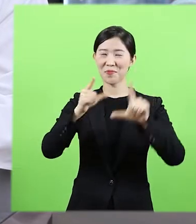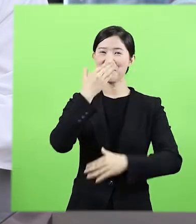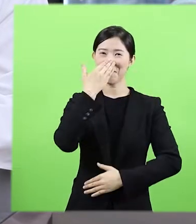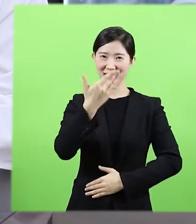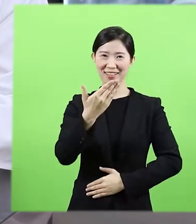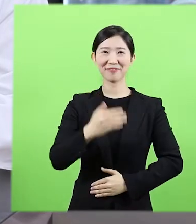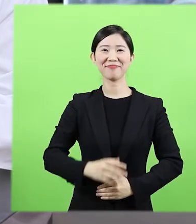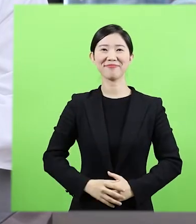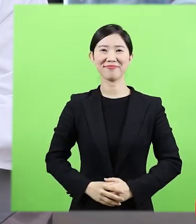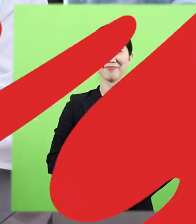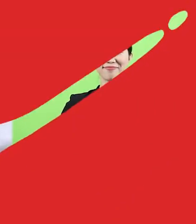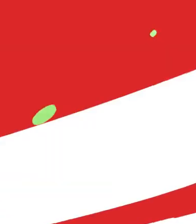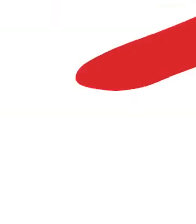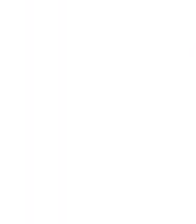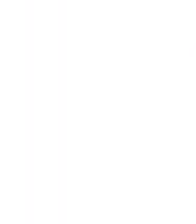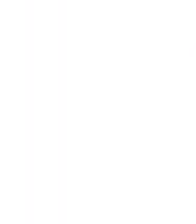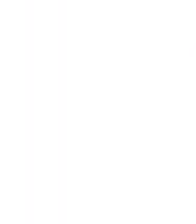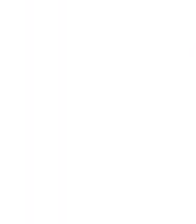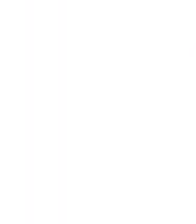좋은 수술이라고 할 수 있습니다.